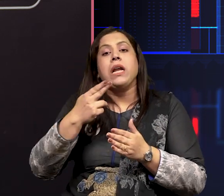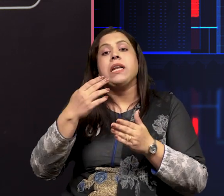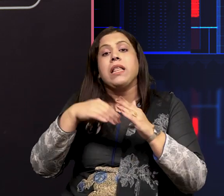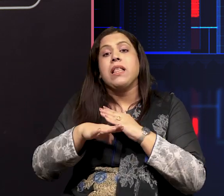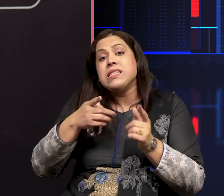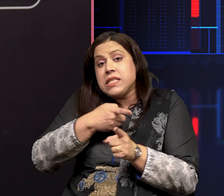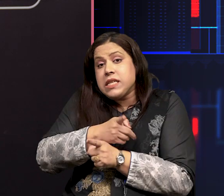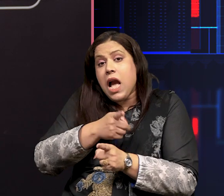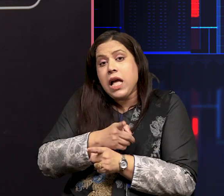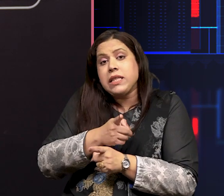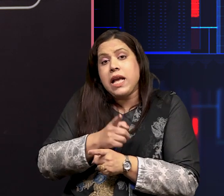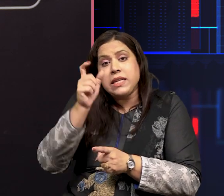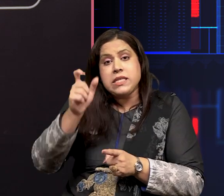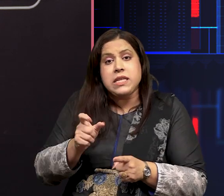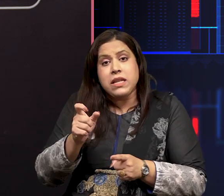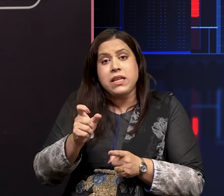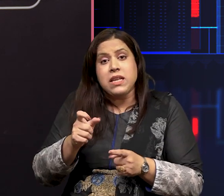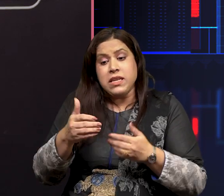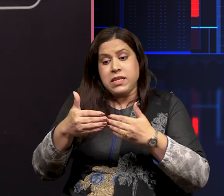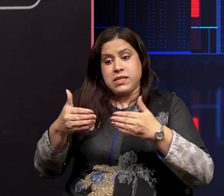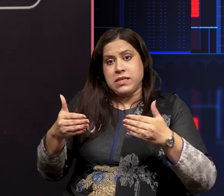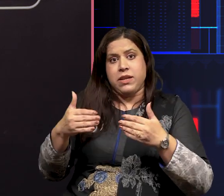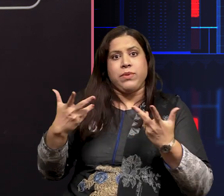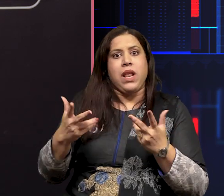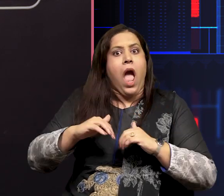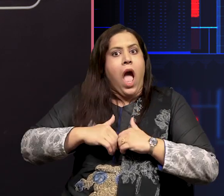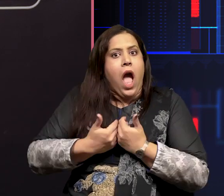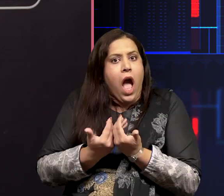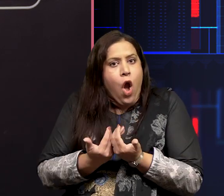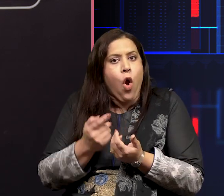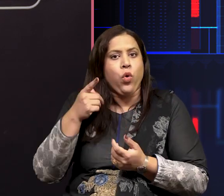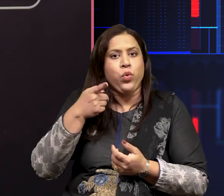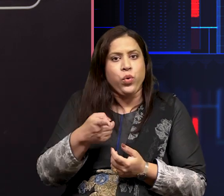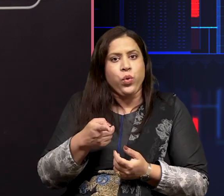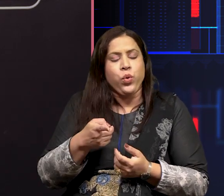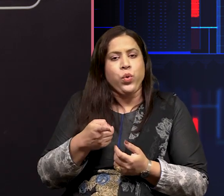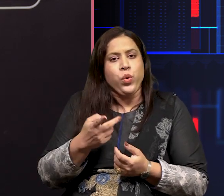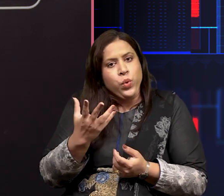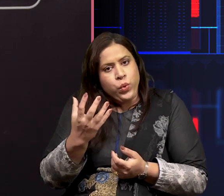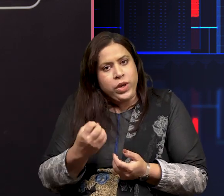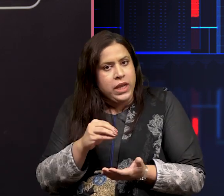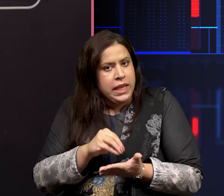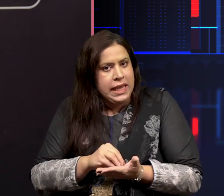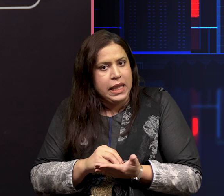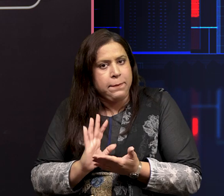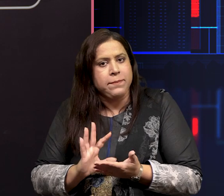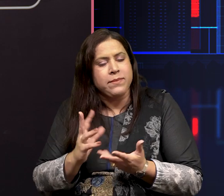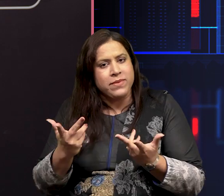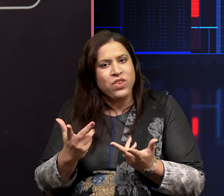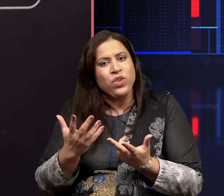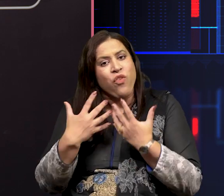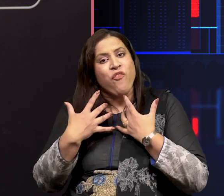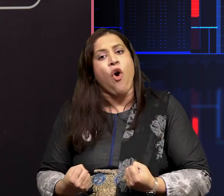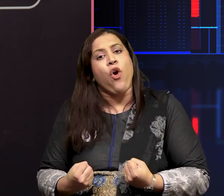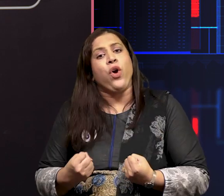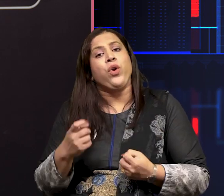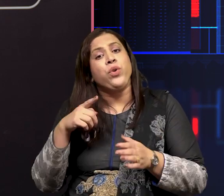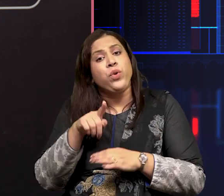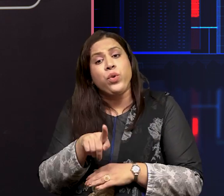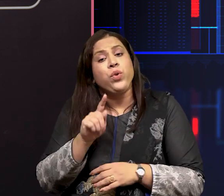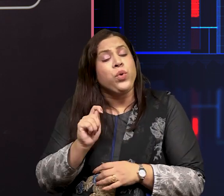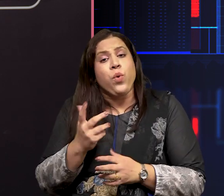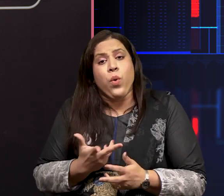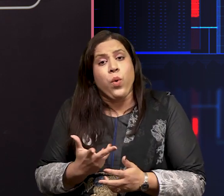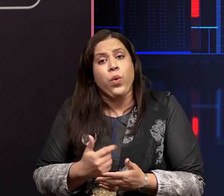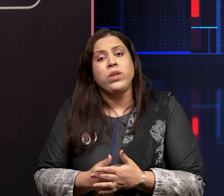बैक, वो आर्ट के अंदर भी है। एंड आई थिंक आर्ट भी ये चीज़ इंसान को सिखाता है कि हाउ टू डिस्कवर योर